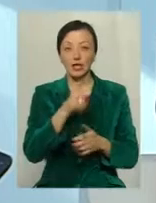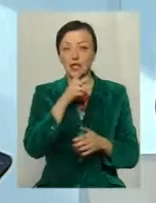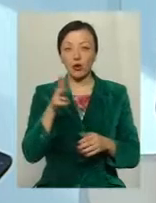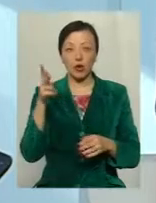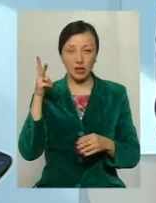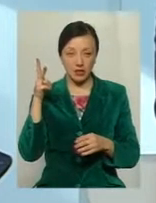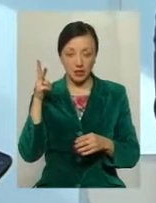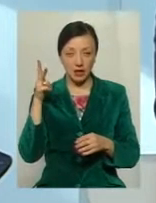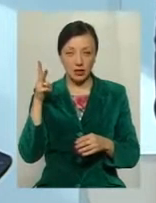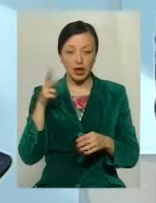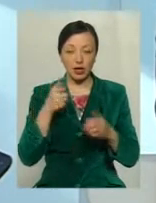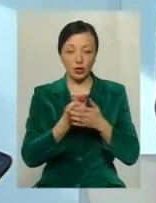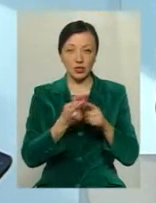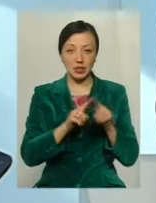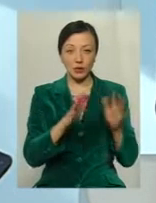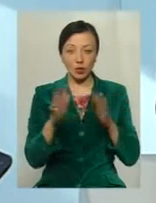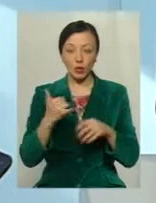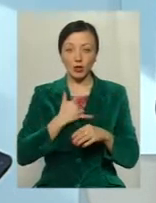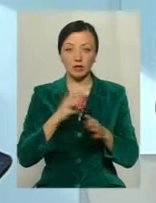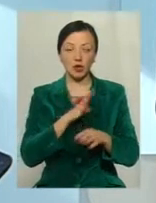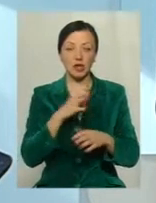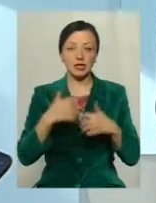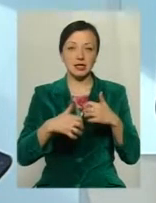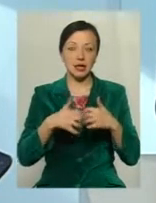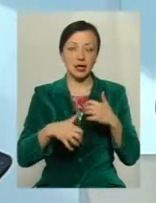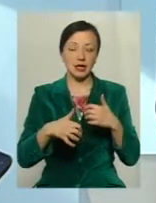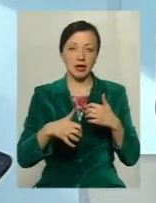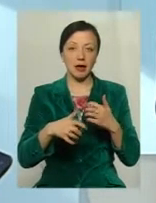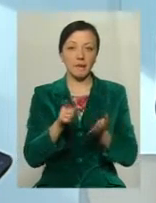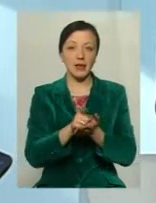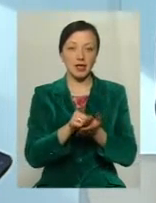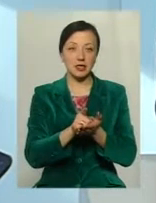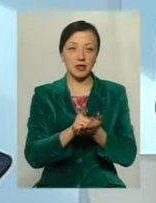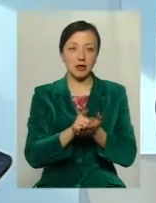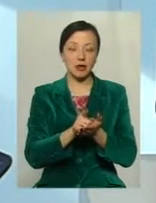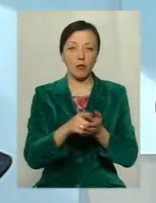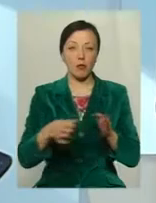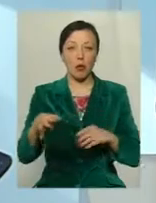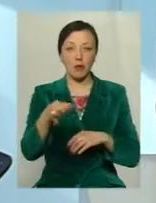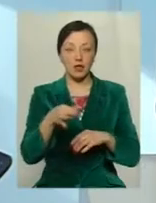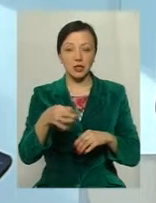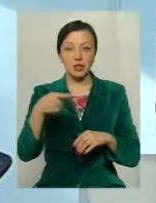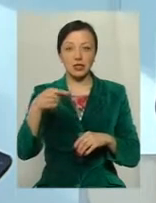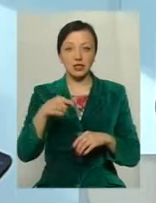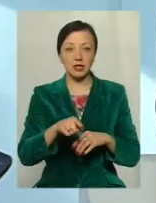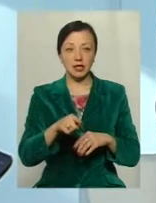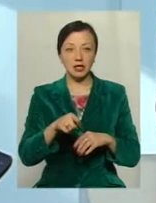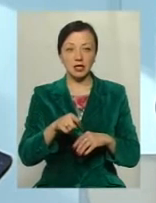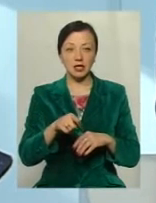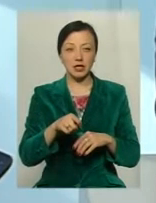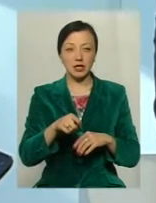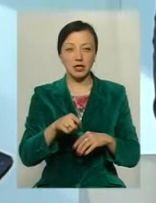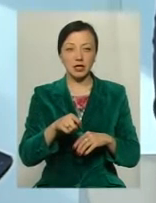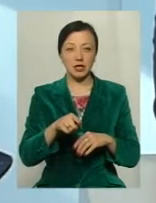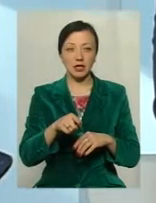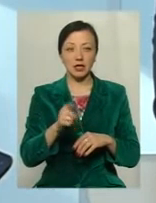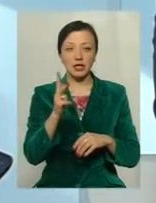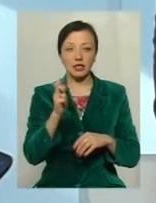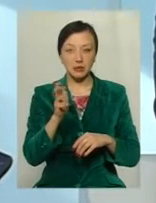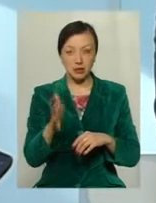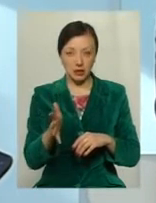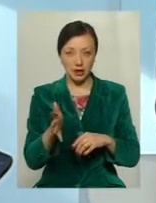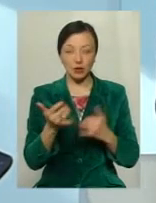йде падіння по виробництву, як може бути всі ці кошти? Це не перевиконання. Якщо б у нас було так перевиконання коштів, то я просто